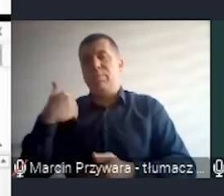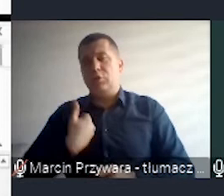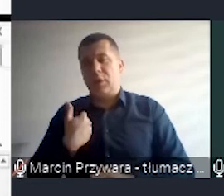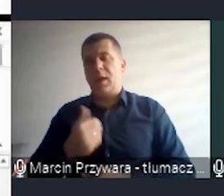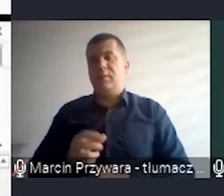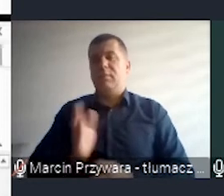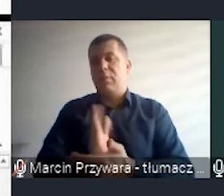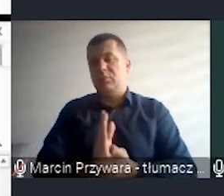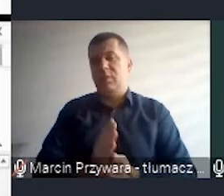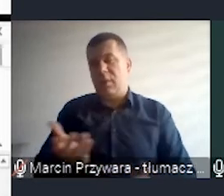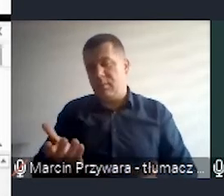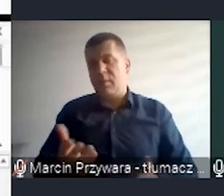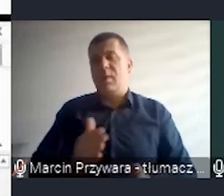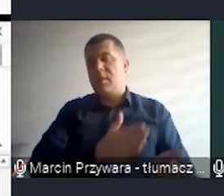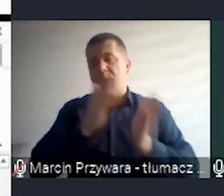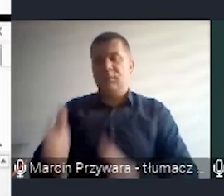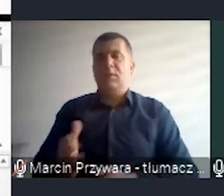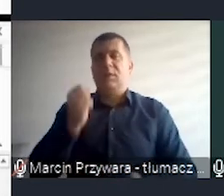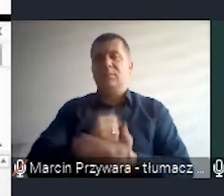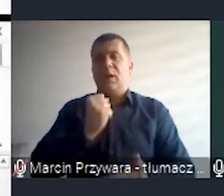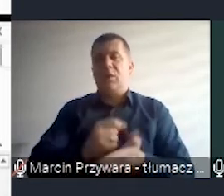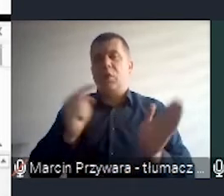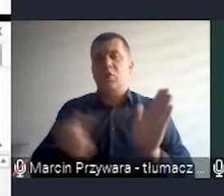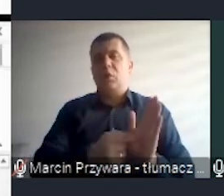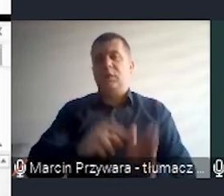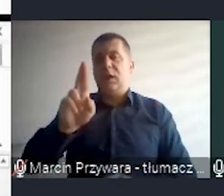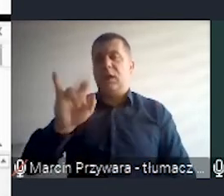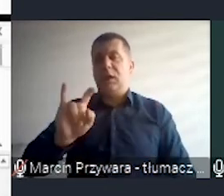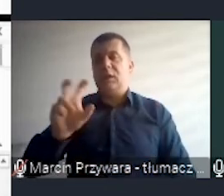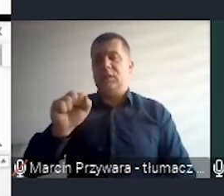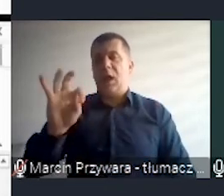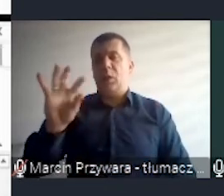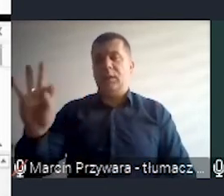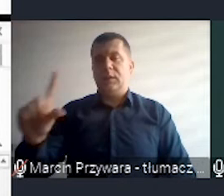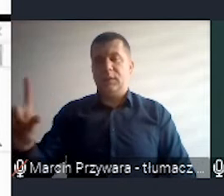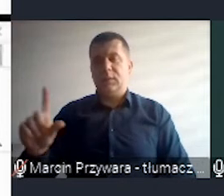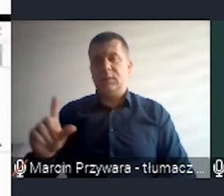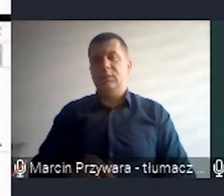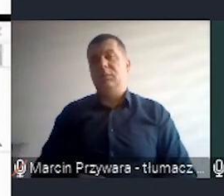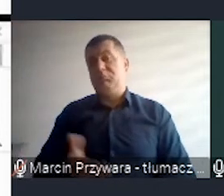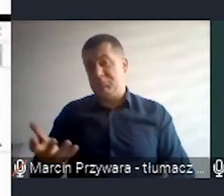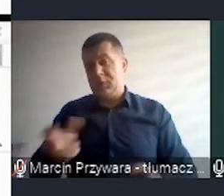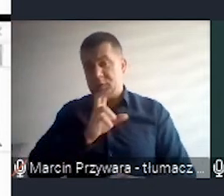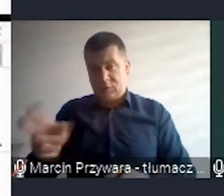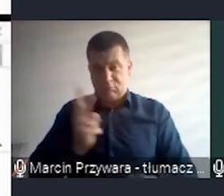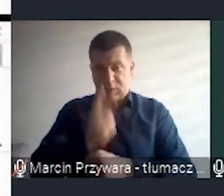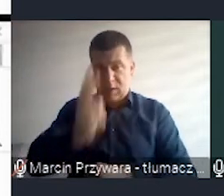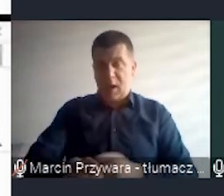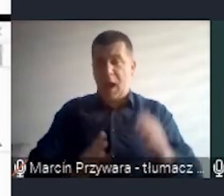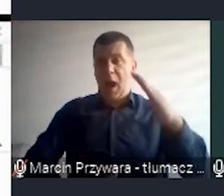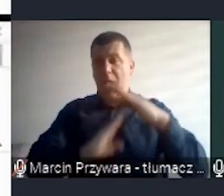Następnie pojawiają się kwestie dotyczące ryczałtów, czyli czy wydatki ryczałtowe nie przekraczają